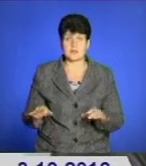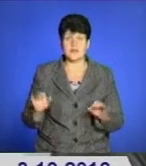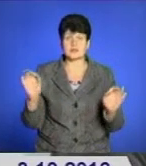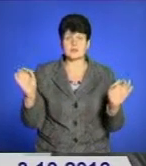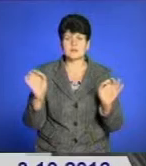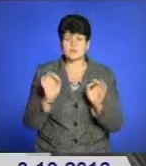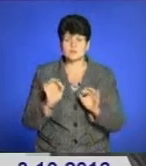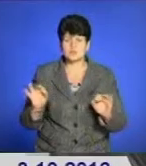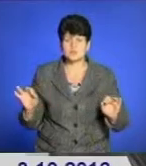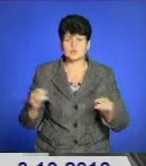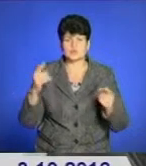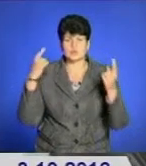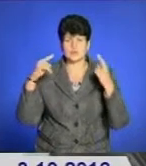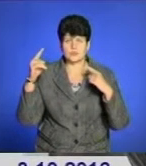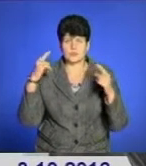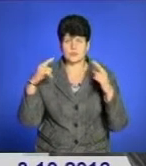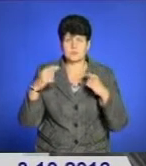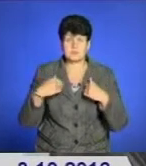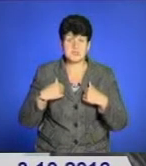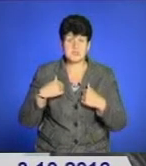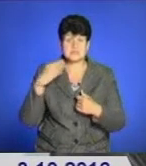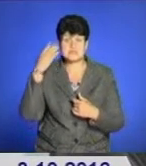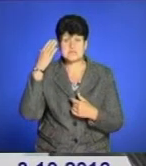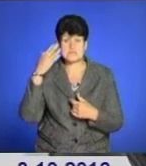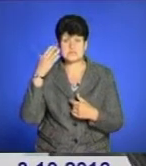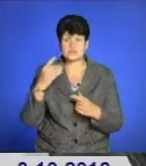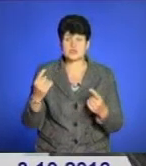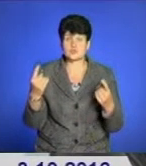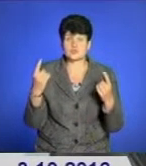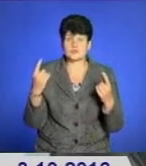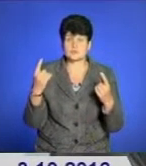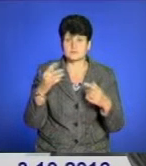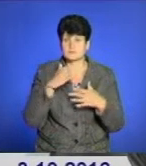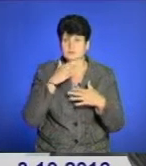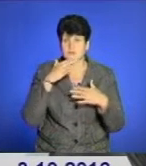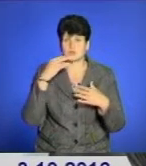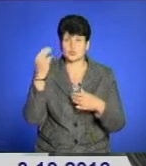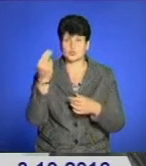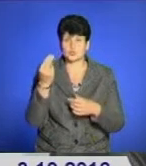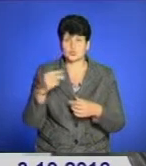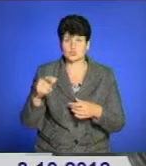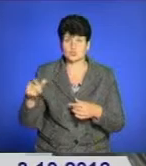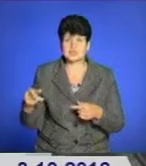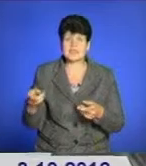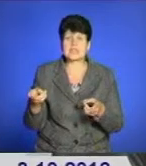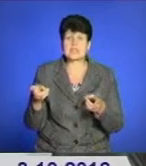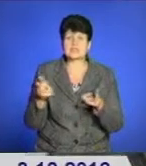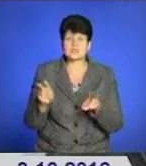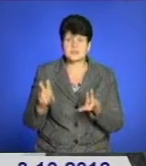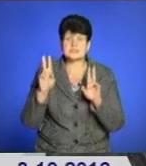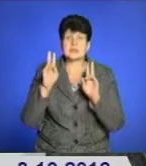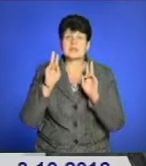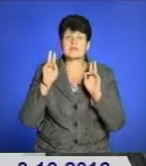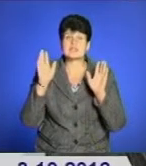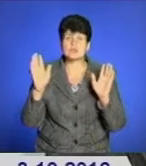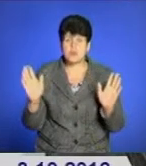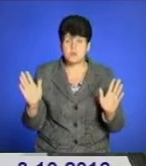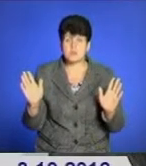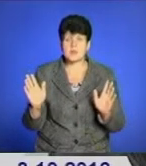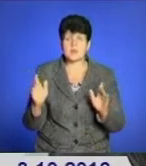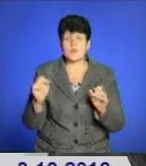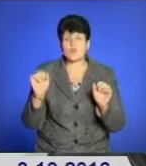музичних, ні на творчих. Мені здається, що дуже величезна плеяда гарних художників так і залишилась невідомими. Можливо, як